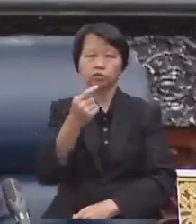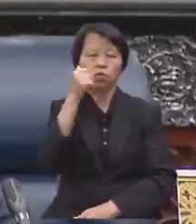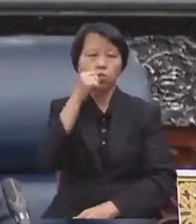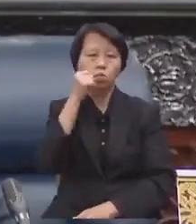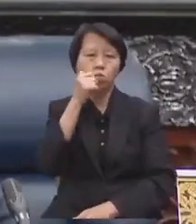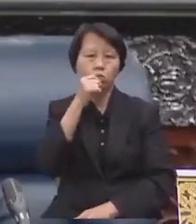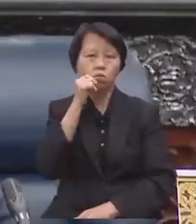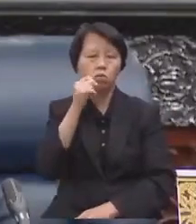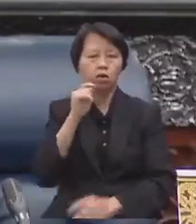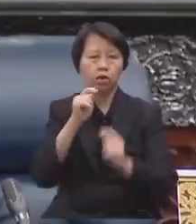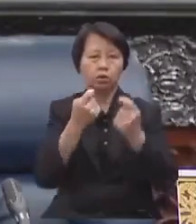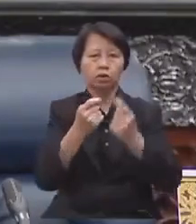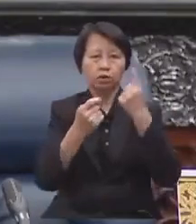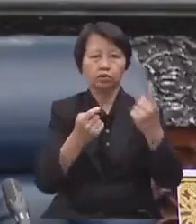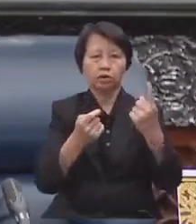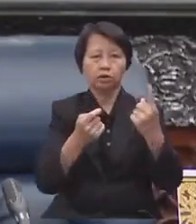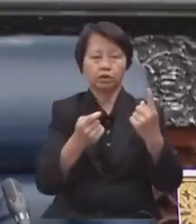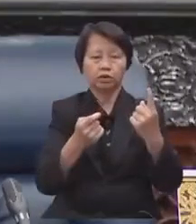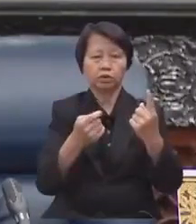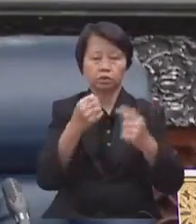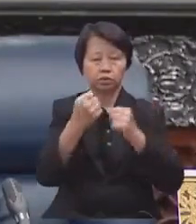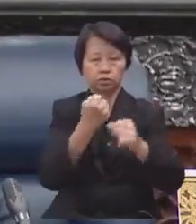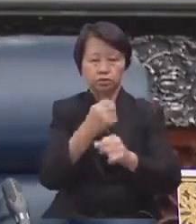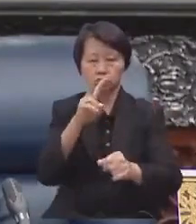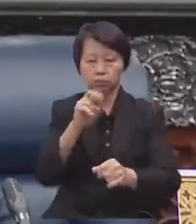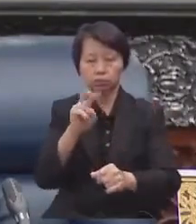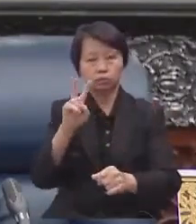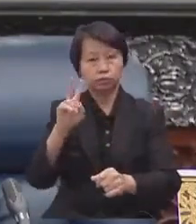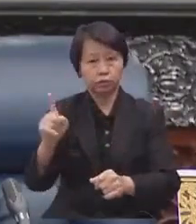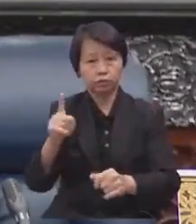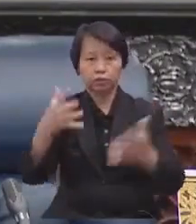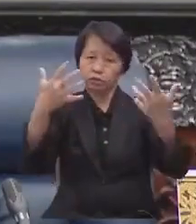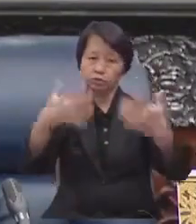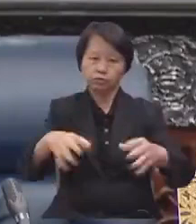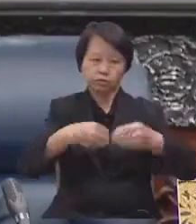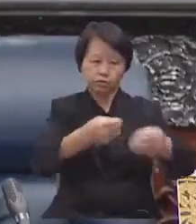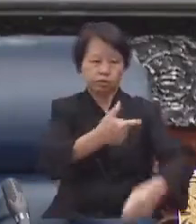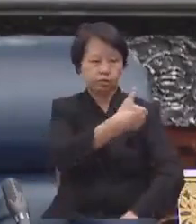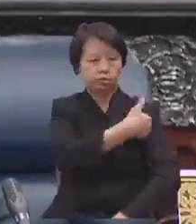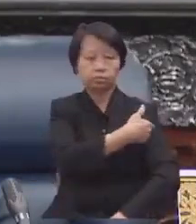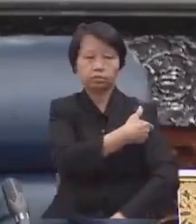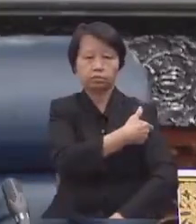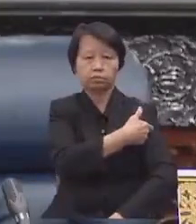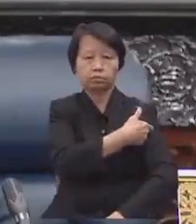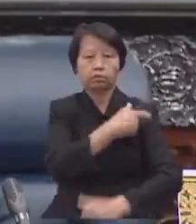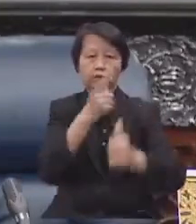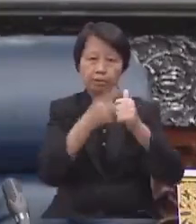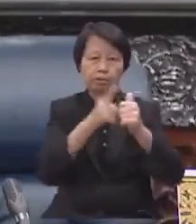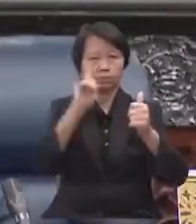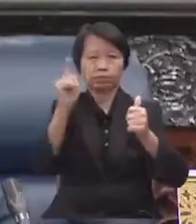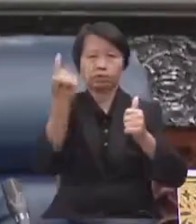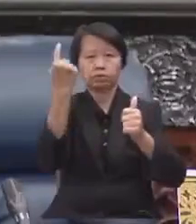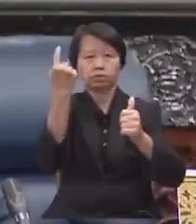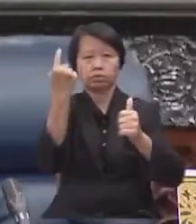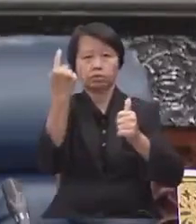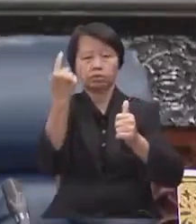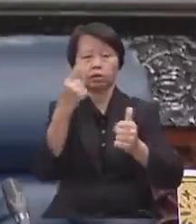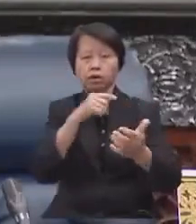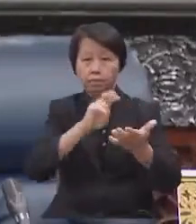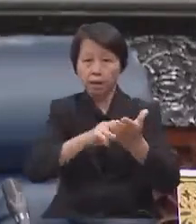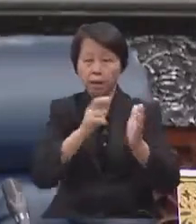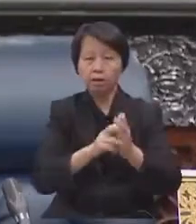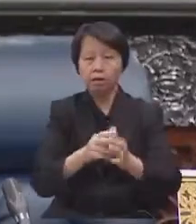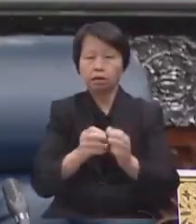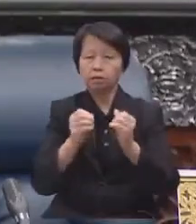murid perempuan ee tingkatan satu kohod tahun 2021 ee telah menerima dospeksi petamu saja ya eee Ini